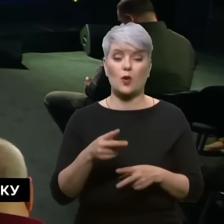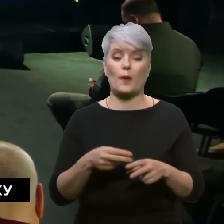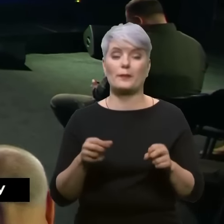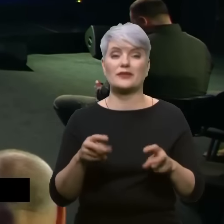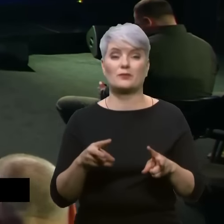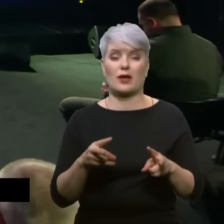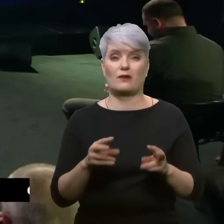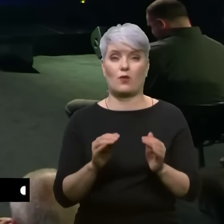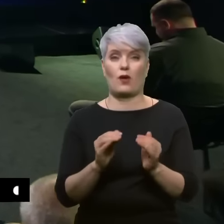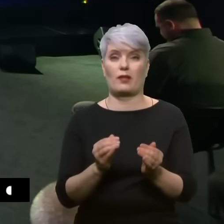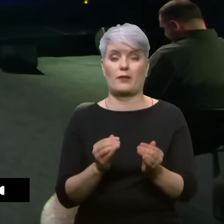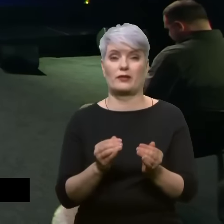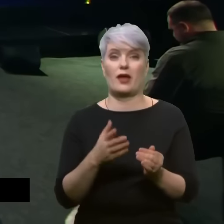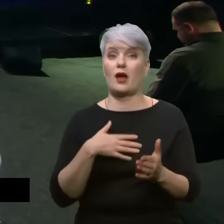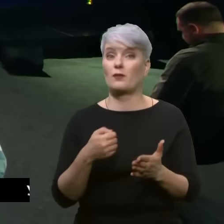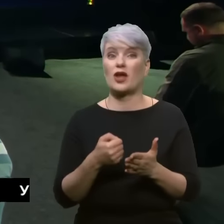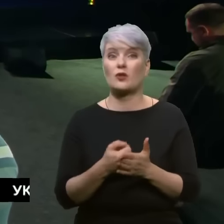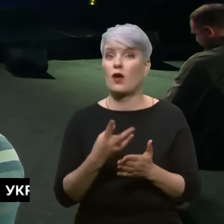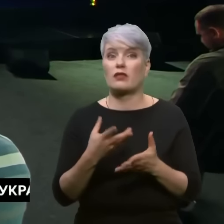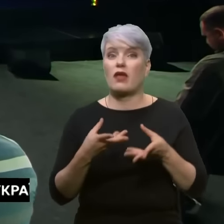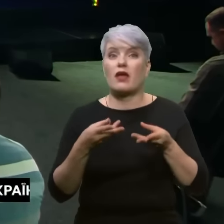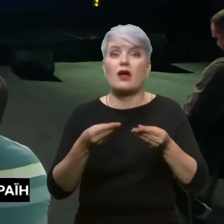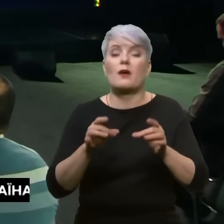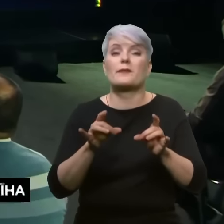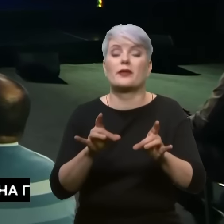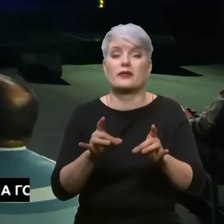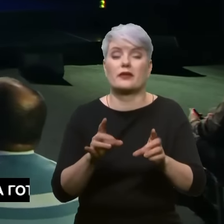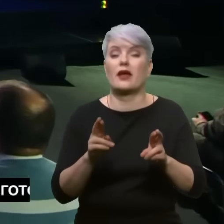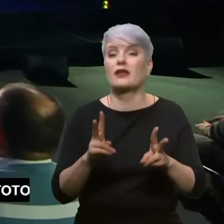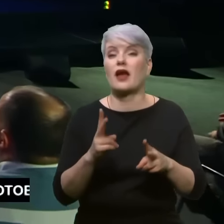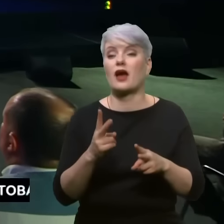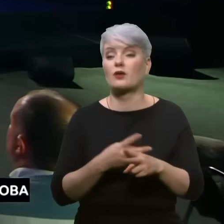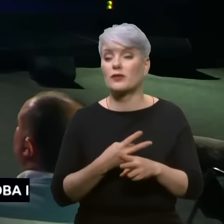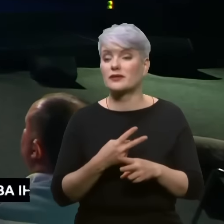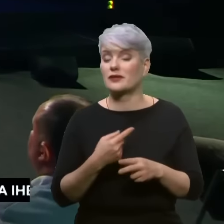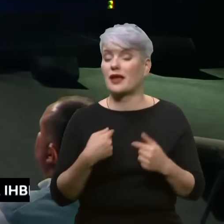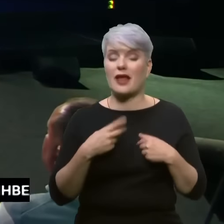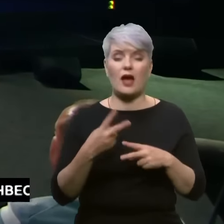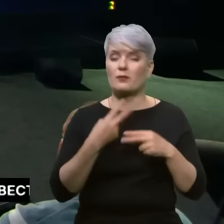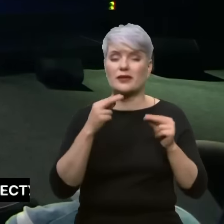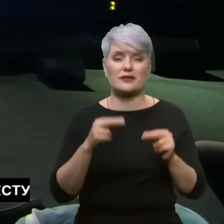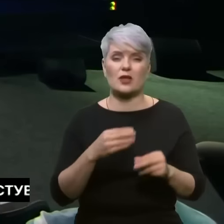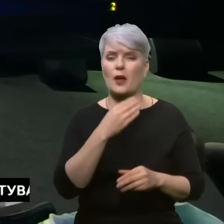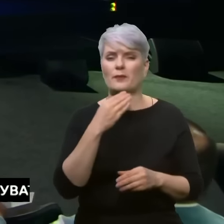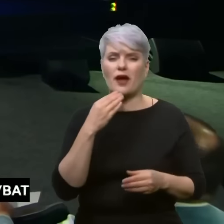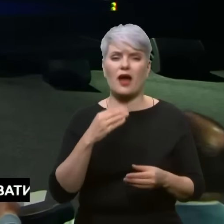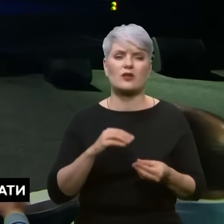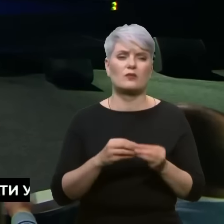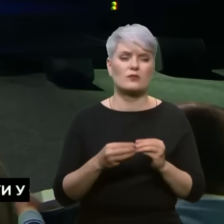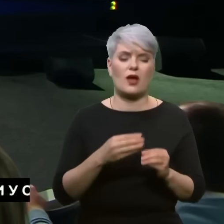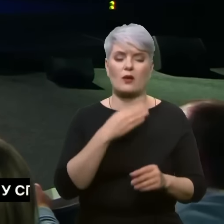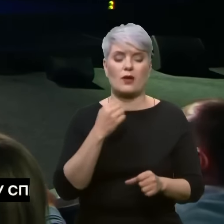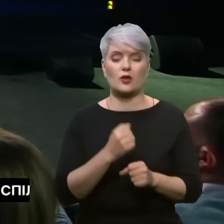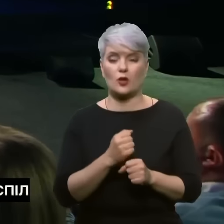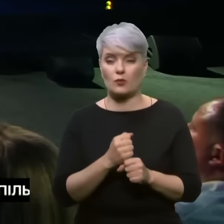І ми досі це не передали. Я тут без закидів і до війську, я знаю, багато викликів, багато роботи, але тим